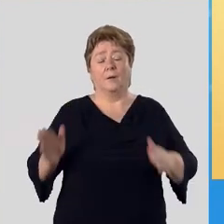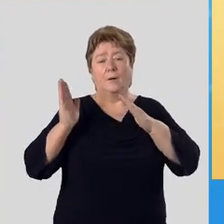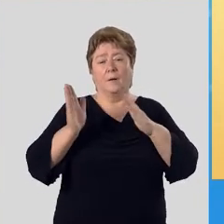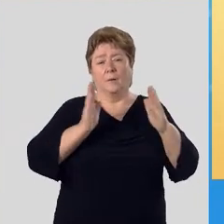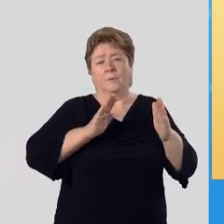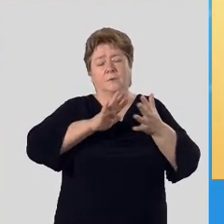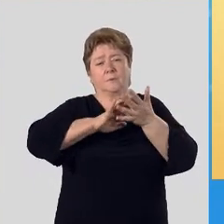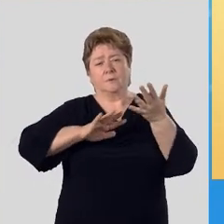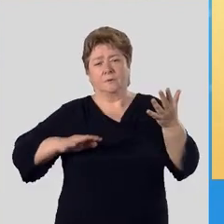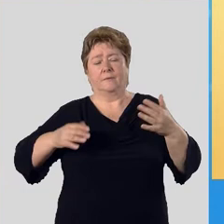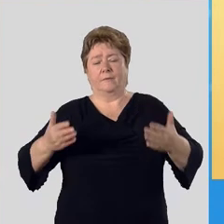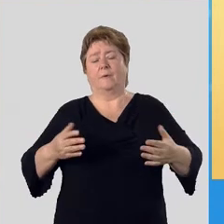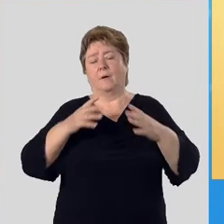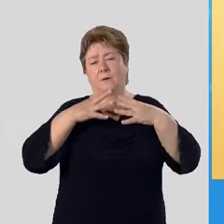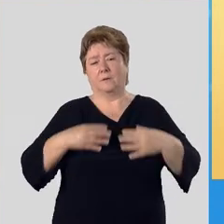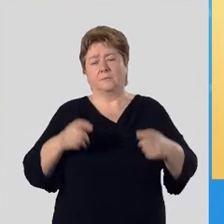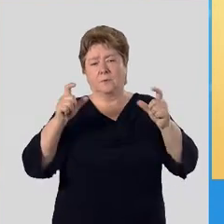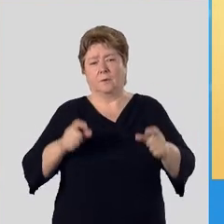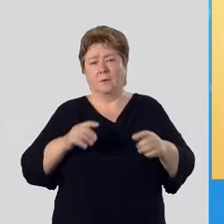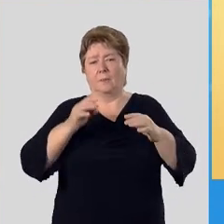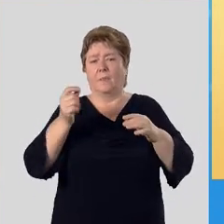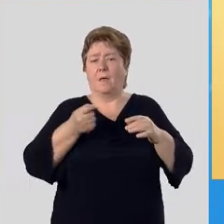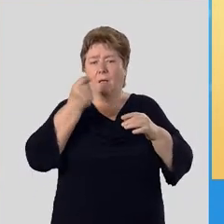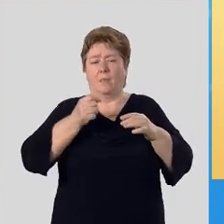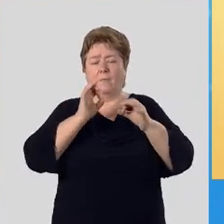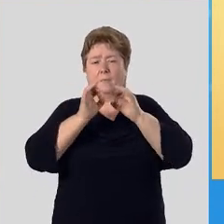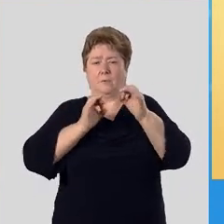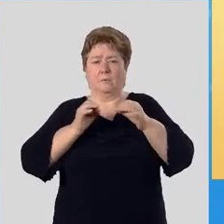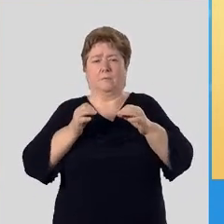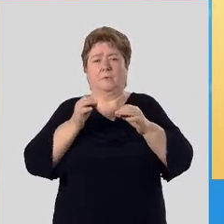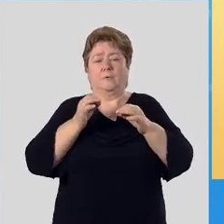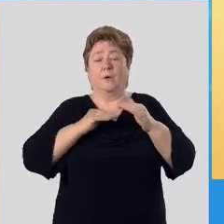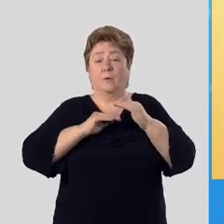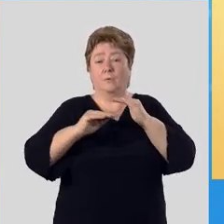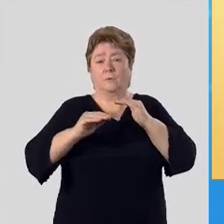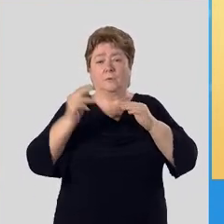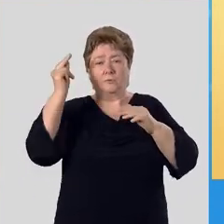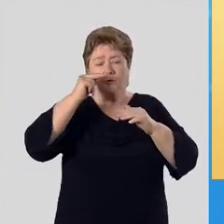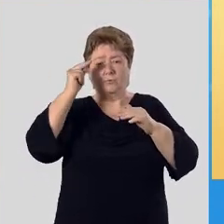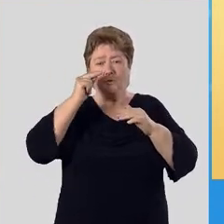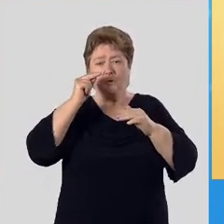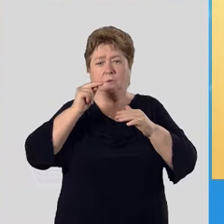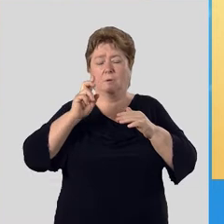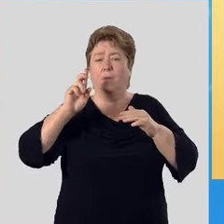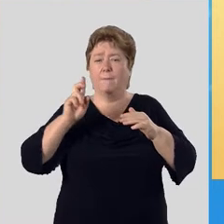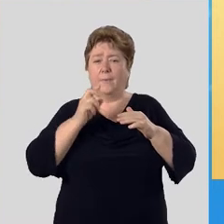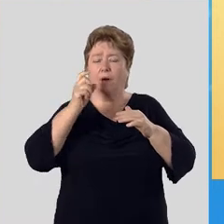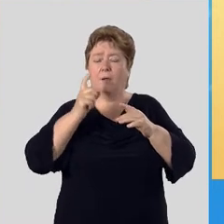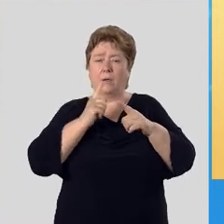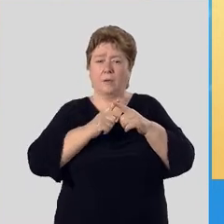Процессы, протекающие в организме человека на атомно-молекулярном уровне, изучают